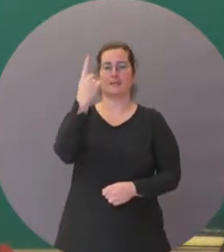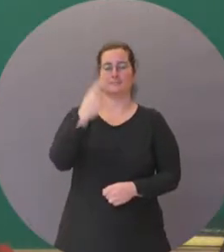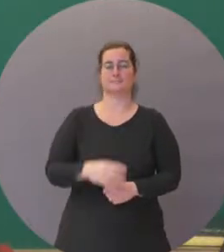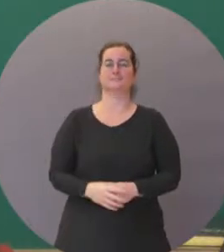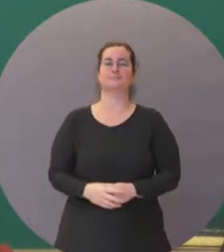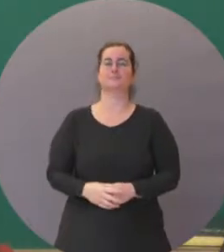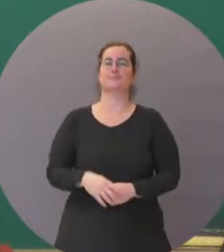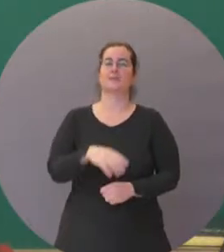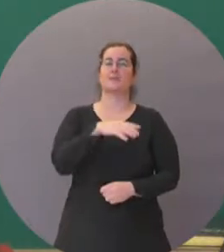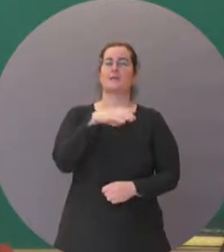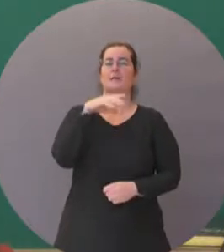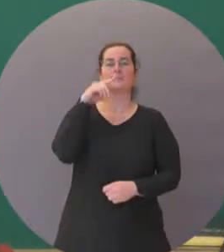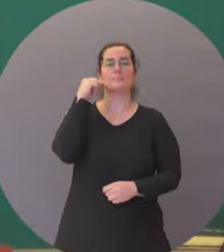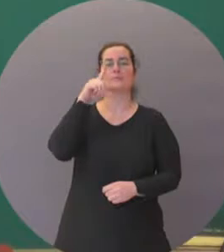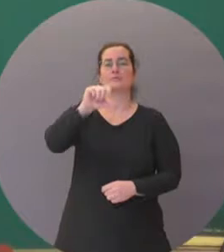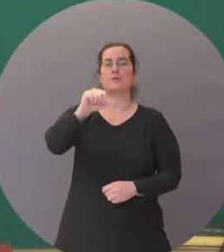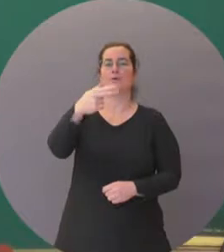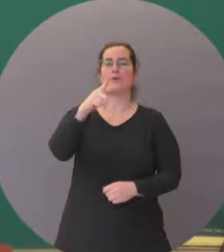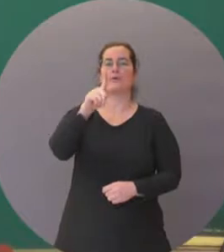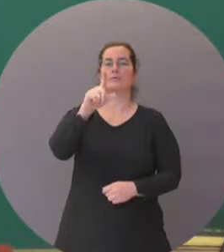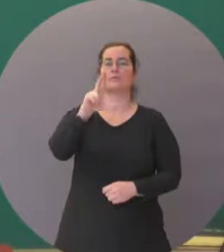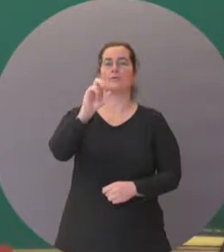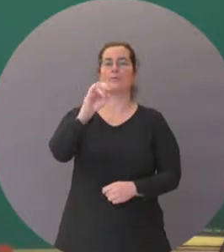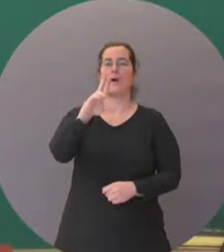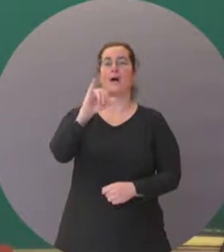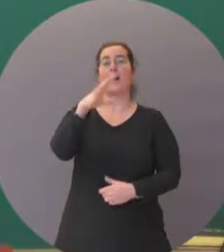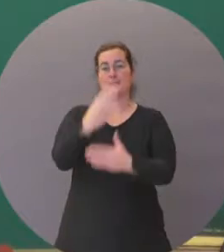monsieur Langlois Nicolas pour voir